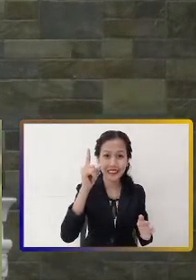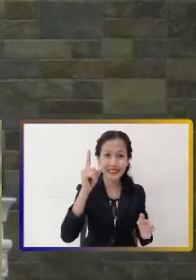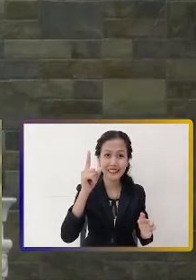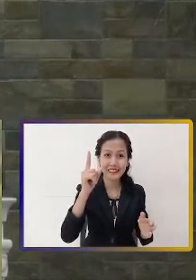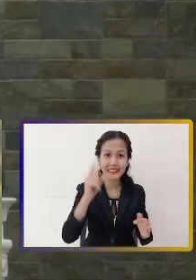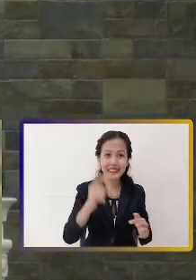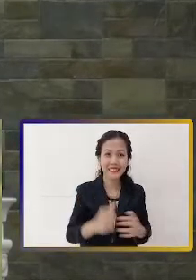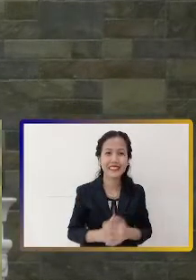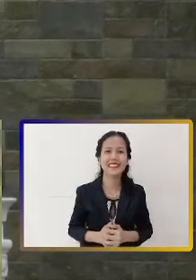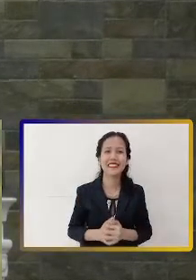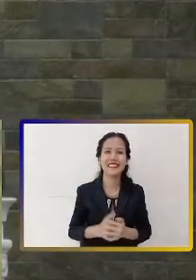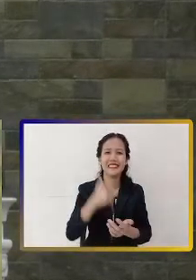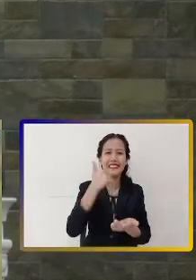Uh-huh. Woo! Amen.